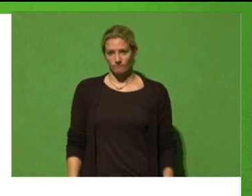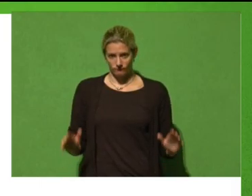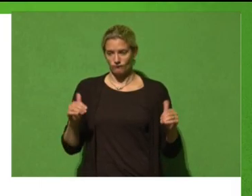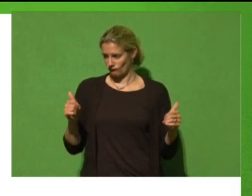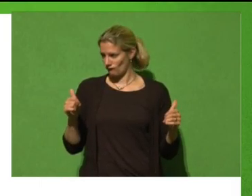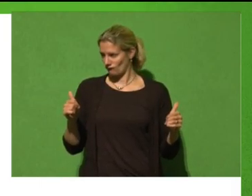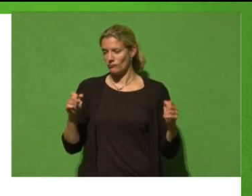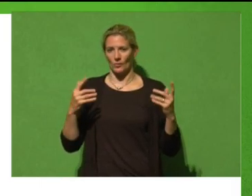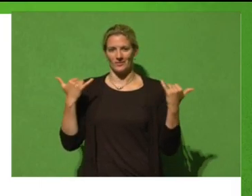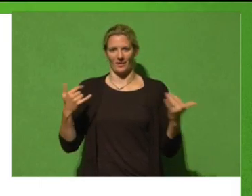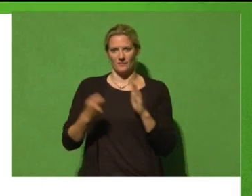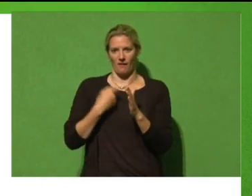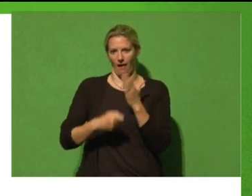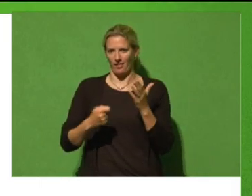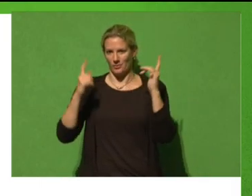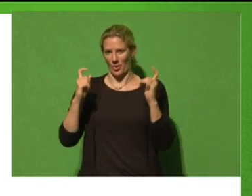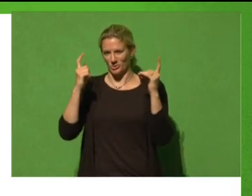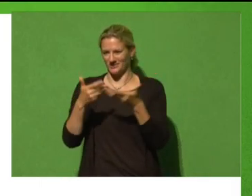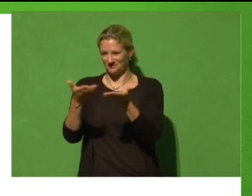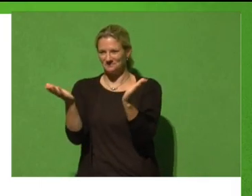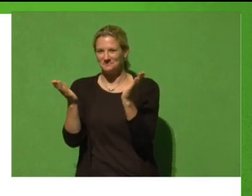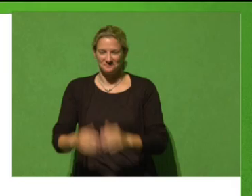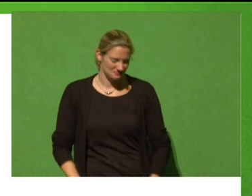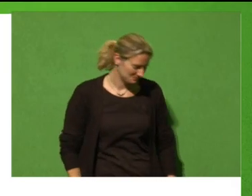Wunderbar, dann ist der Wahlgang auch direkt eröffnet.